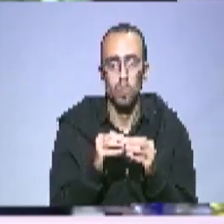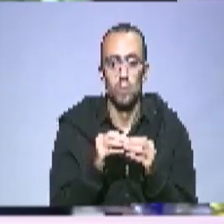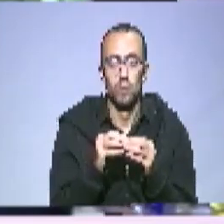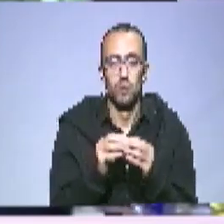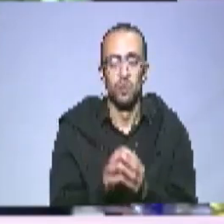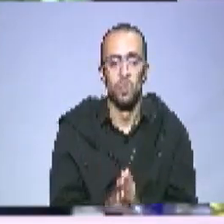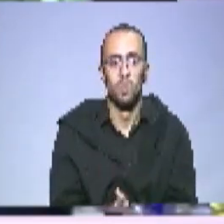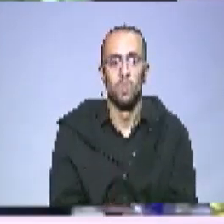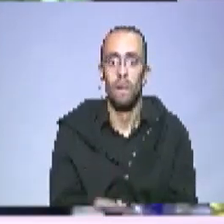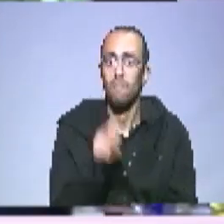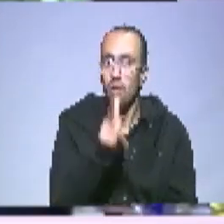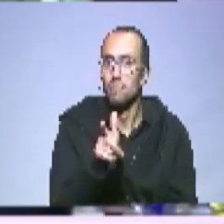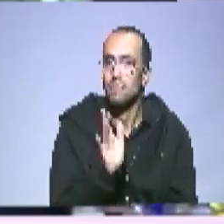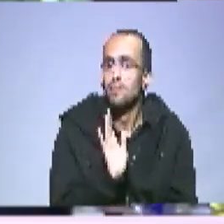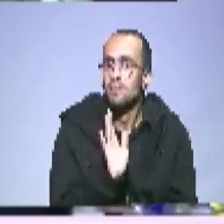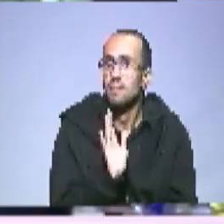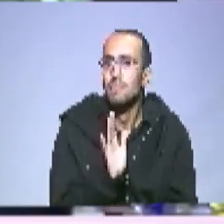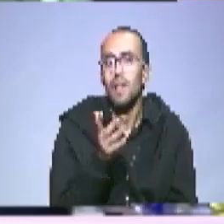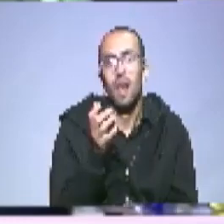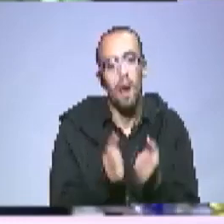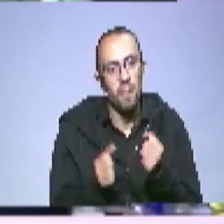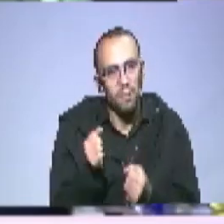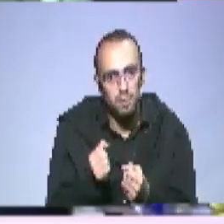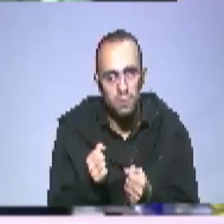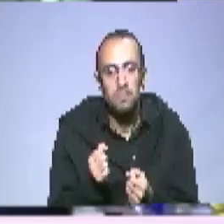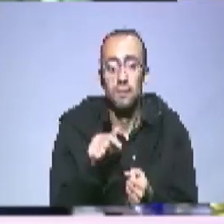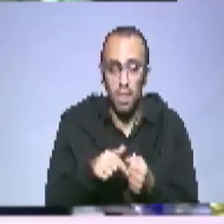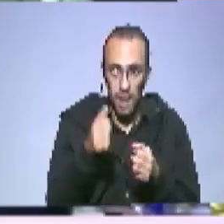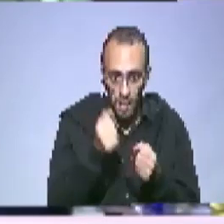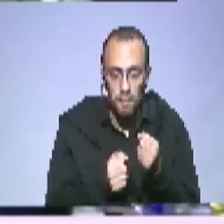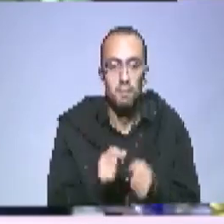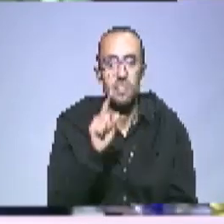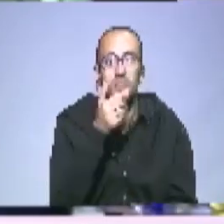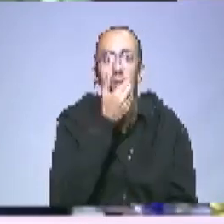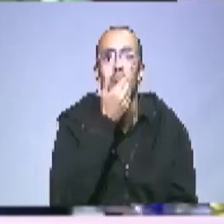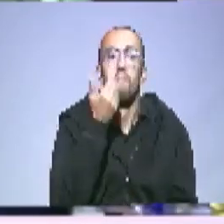تعملوه فطاري او باللبن، فاحنا هنعمله برضو باللبن.